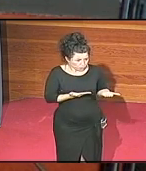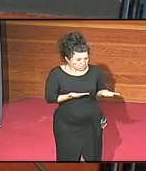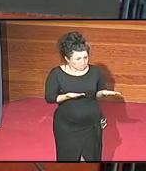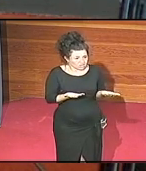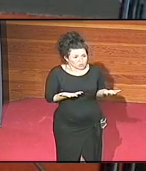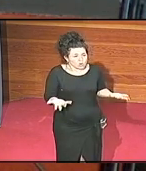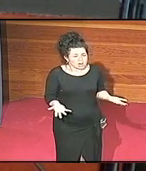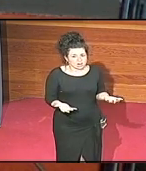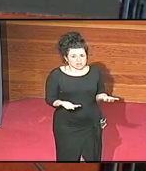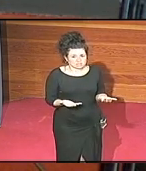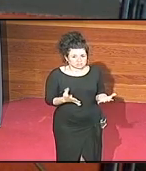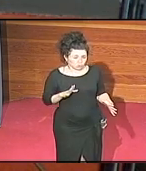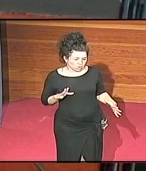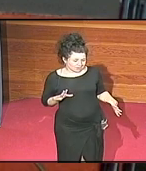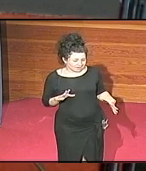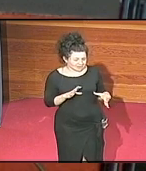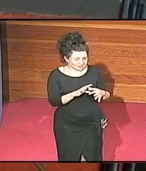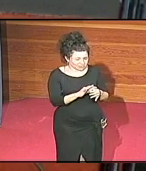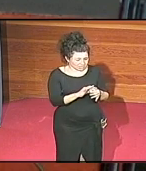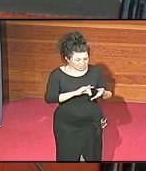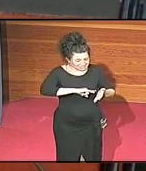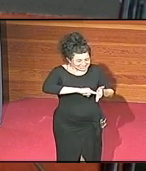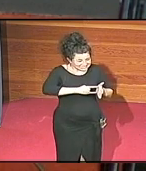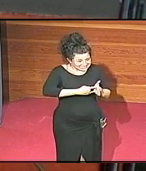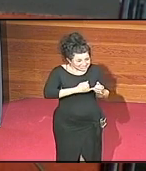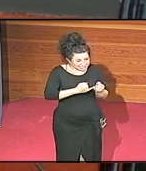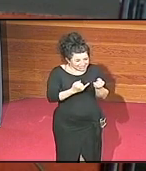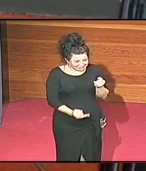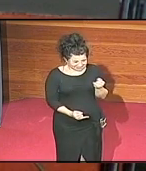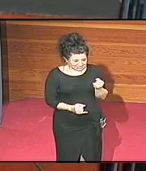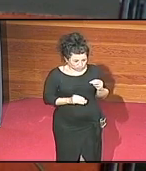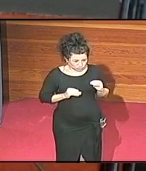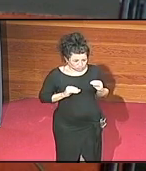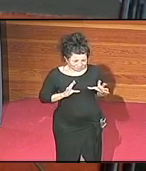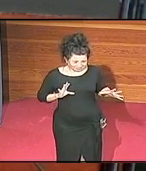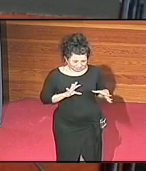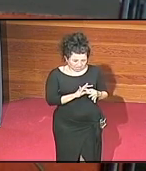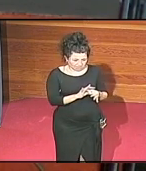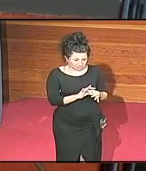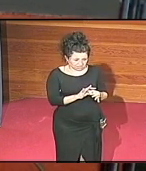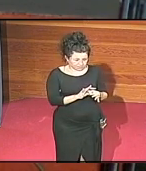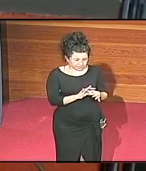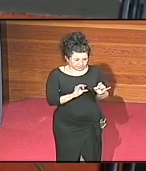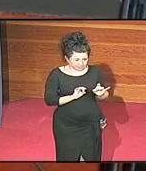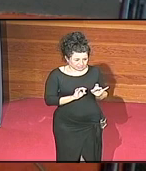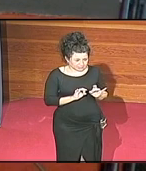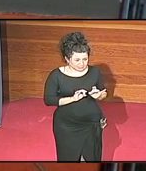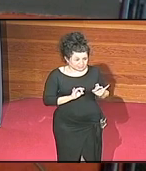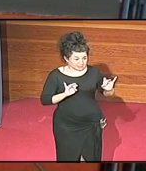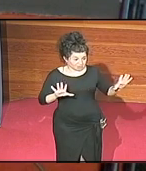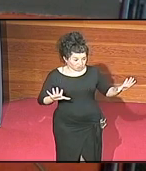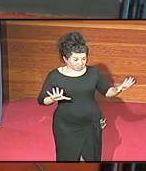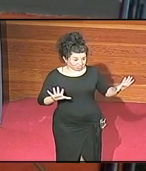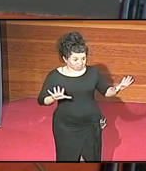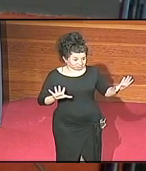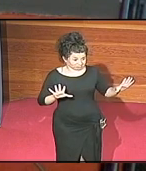krisi hau lotuta dagoela sistemaren krisiarekin, berarekin, ez? Da, demokrazia liberalen